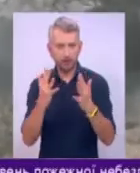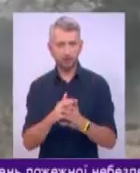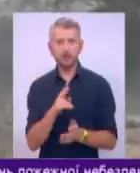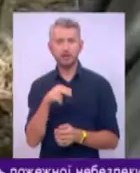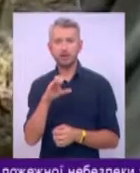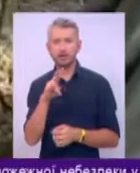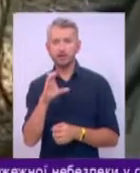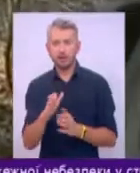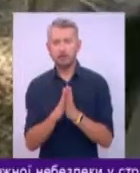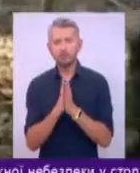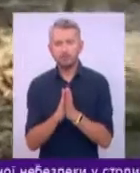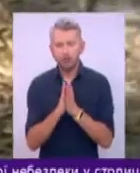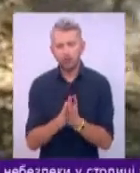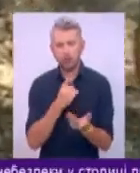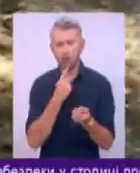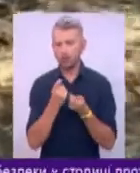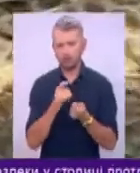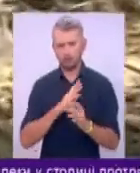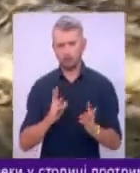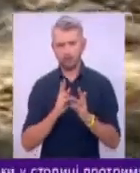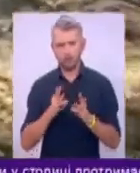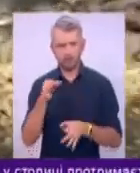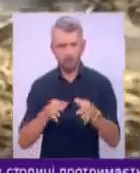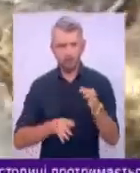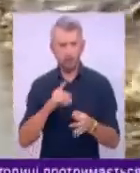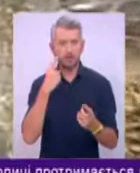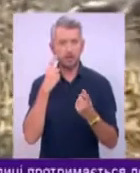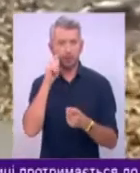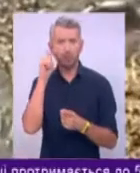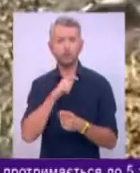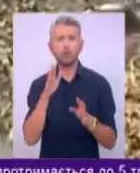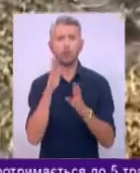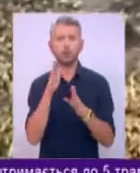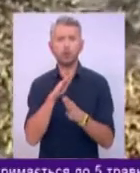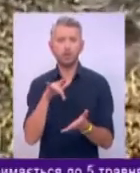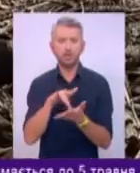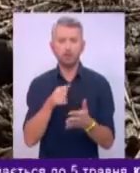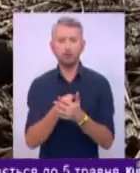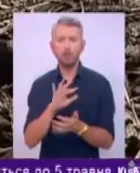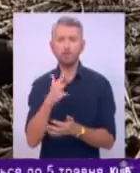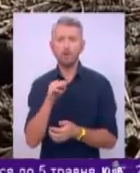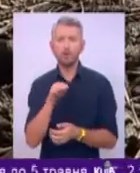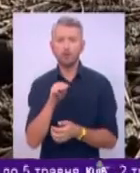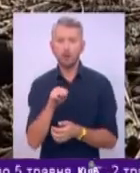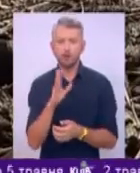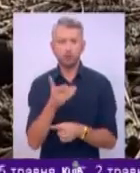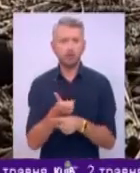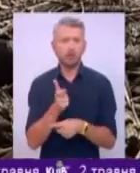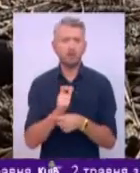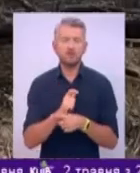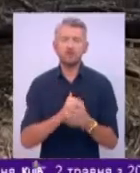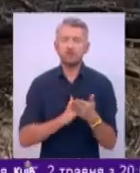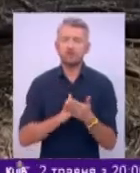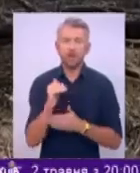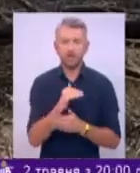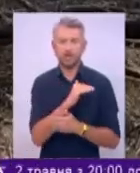закликає громадян обережно поводитися з вогнем на природі. Адже, за даними Українського гідрометцентру, до 5 травня протримається надзвичайний рівень